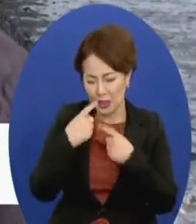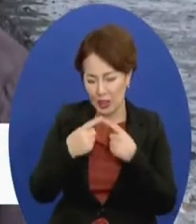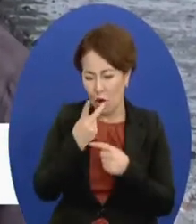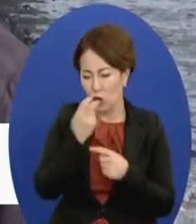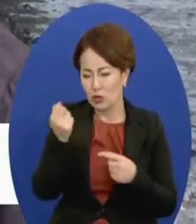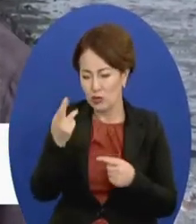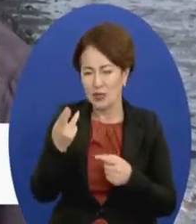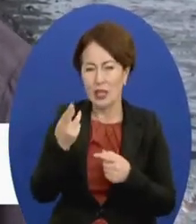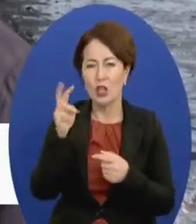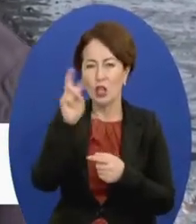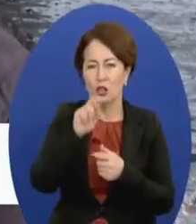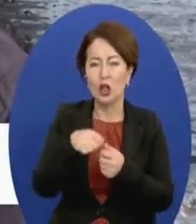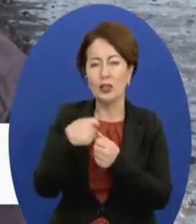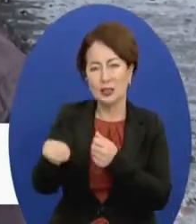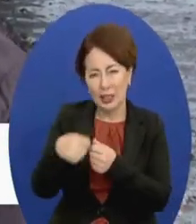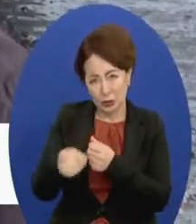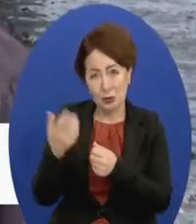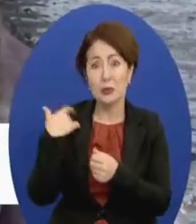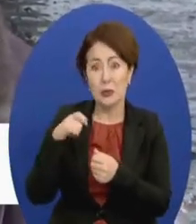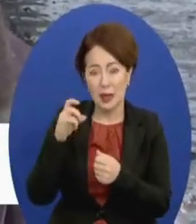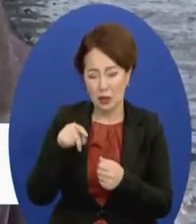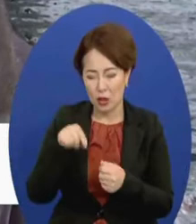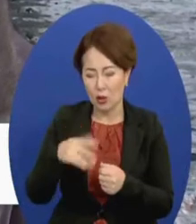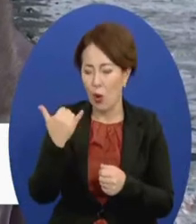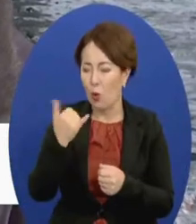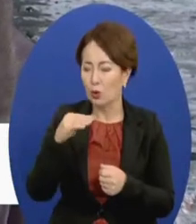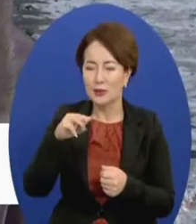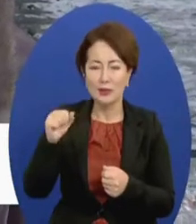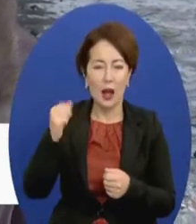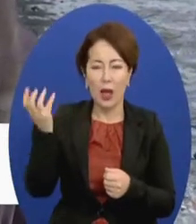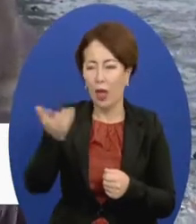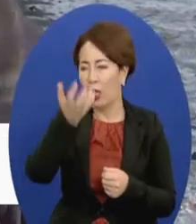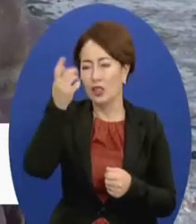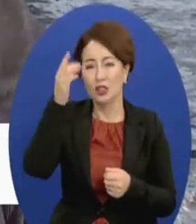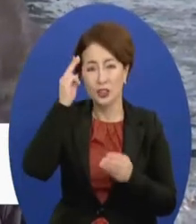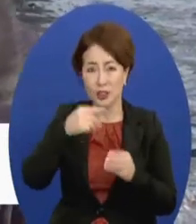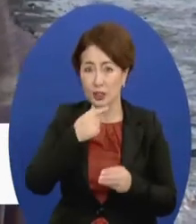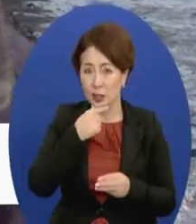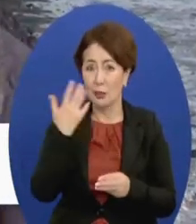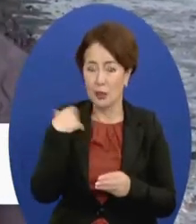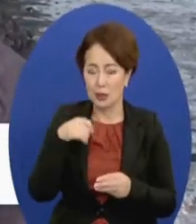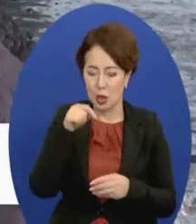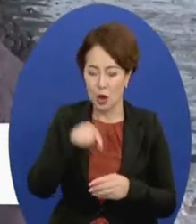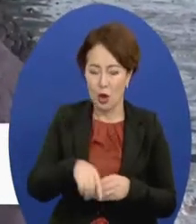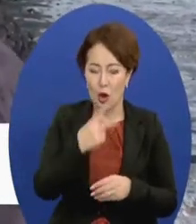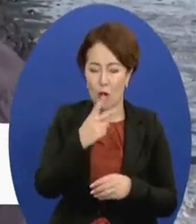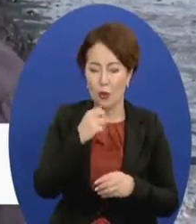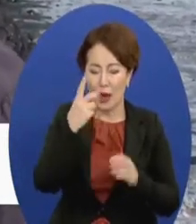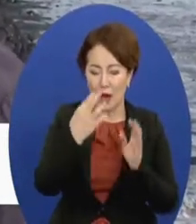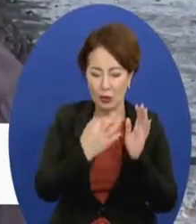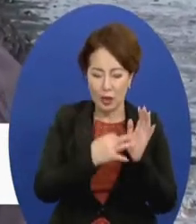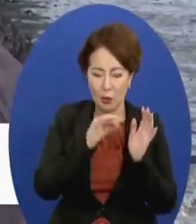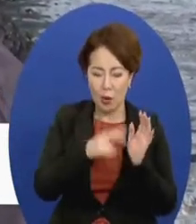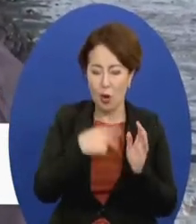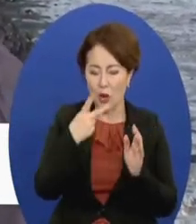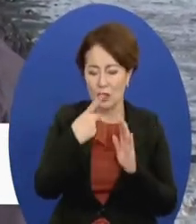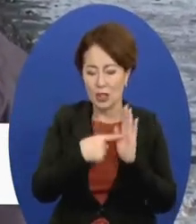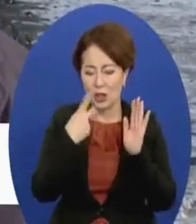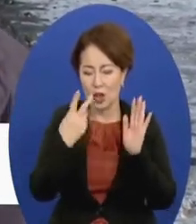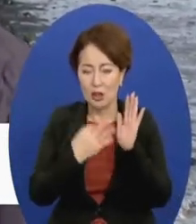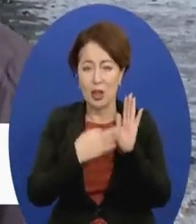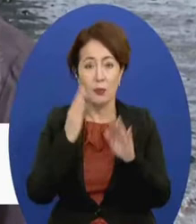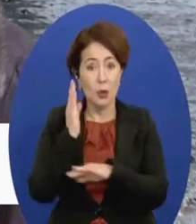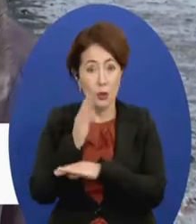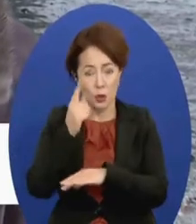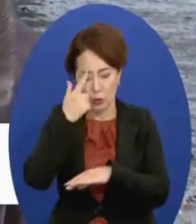доллар зарцуулсан. Гэвч одоо бид нар нутааныхаа асуудлыг шийдвэрлэж чадахгүй байсан бол 2018 оны 2 сарын 28-ны өдөр